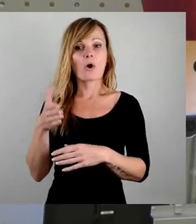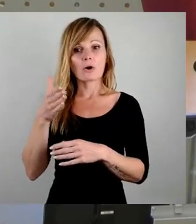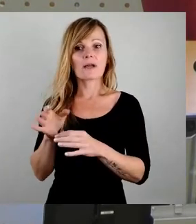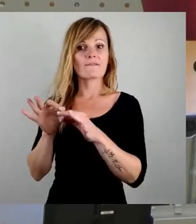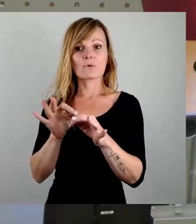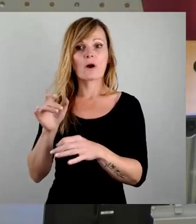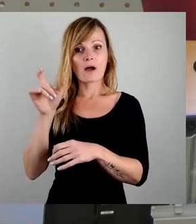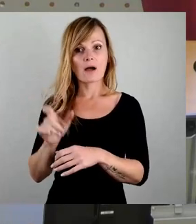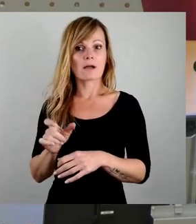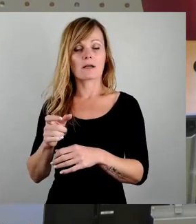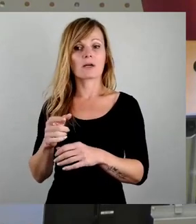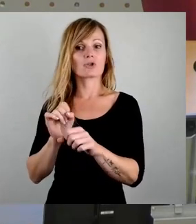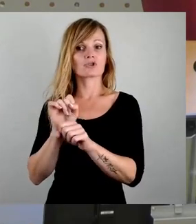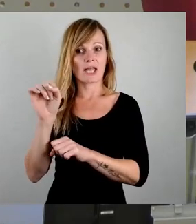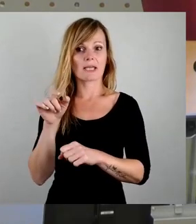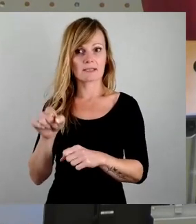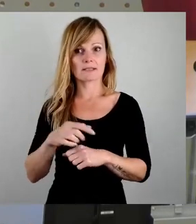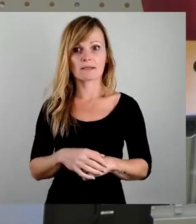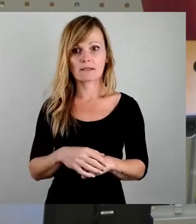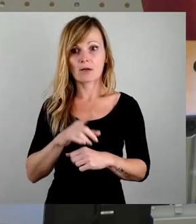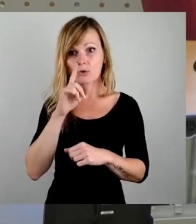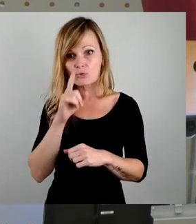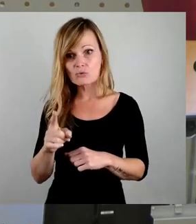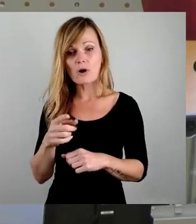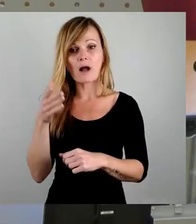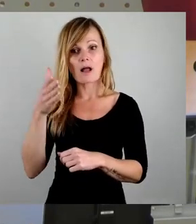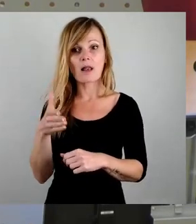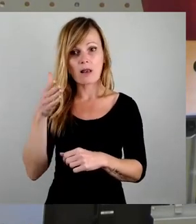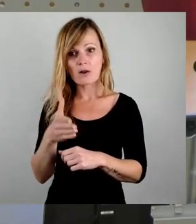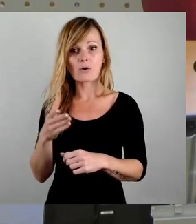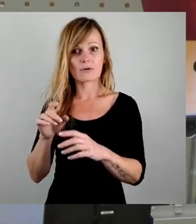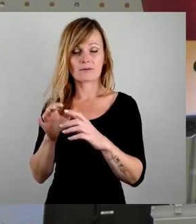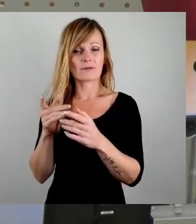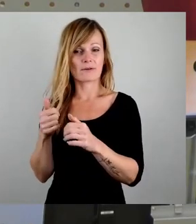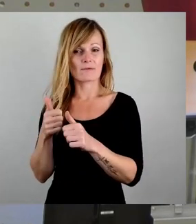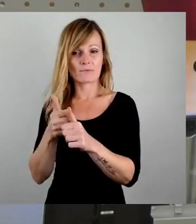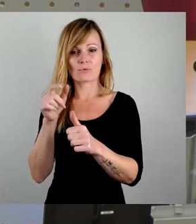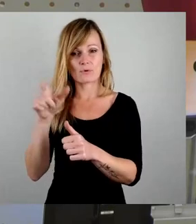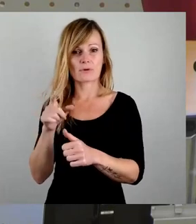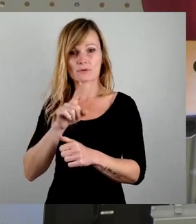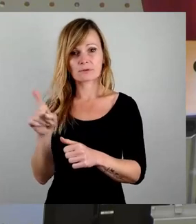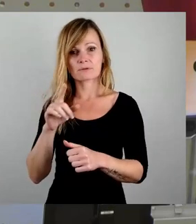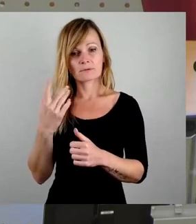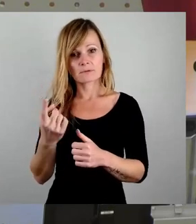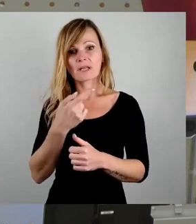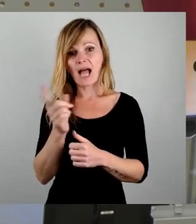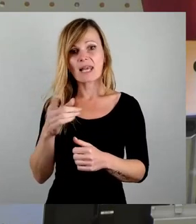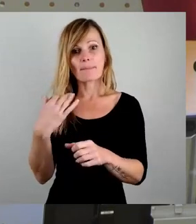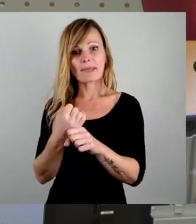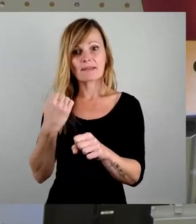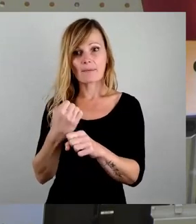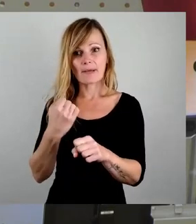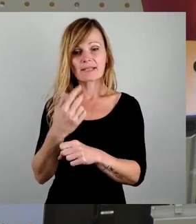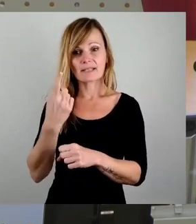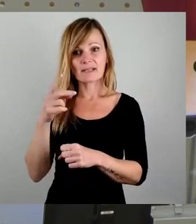Wir müssen die Mitarbeiterinnen und Mitarbeiter in der DVB künftig anständig bezahlen, wenn sie weiter gute